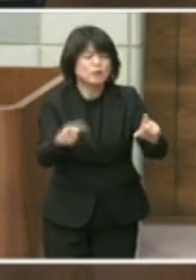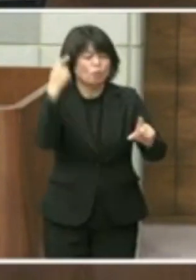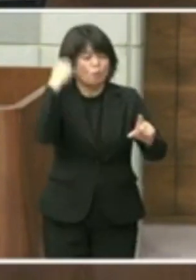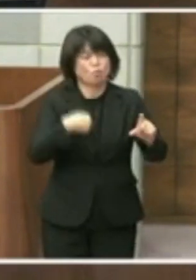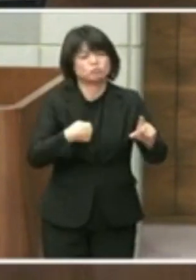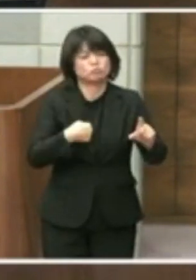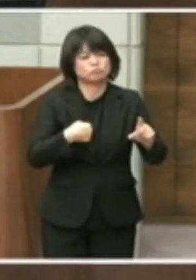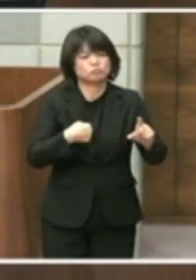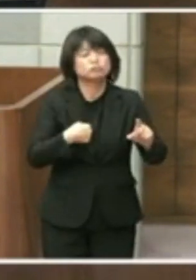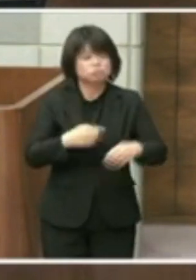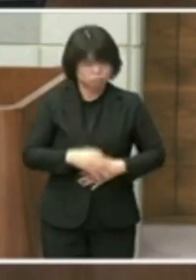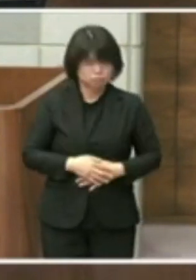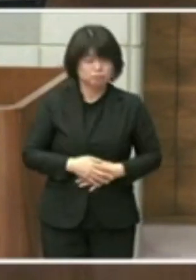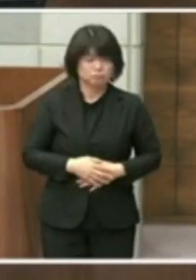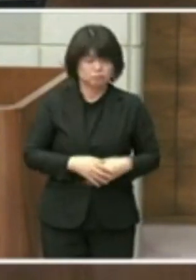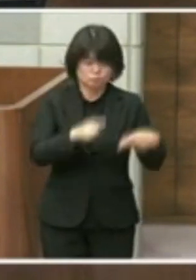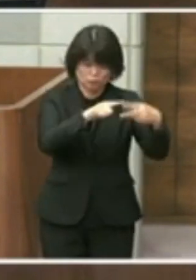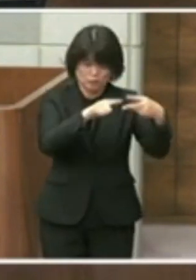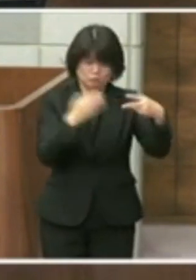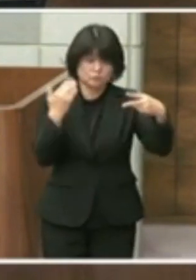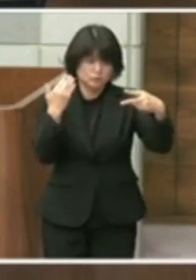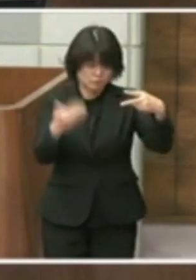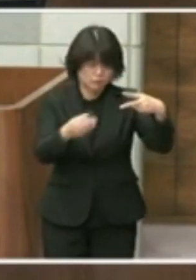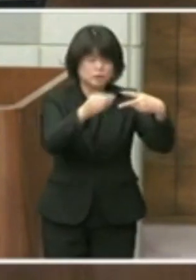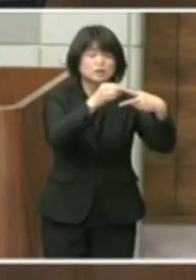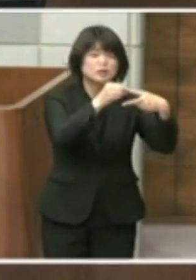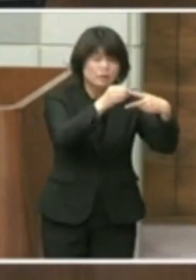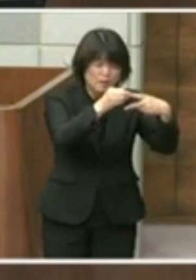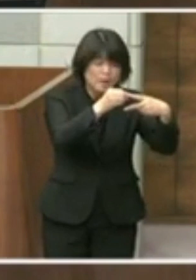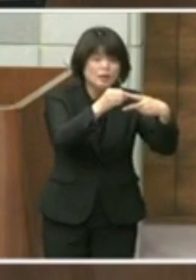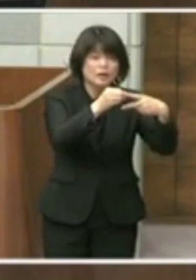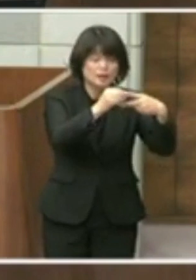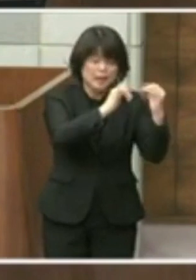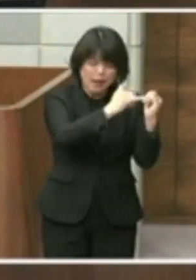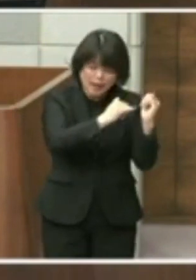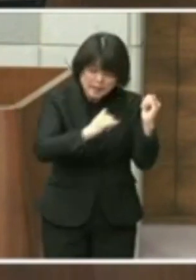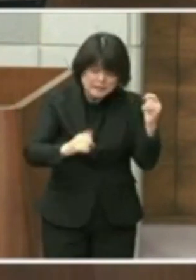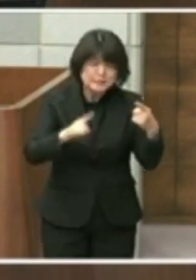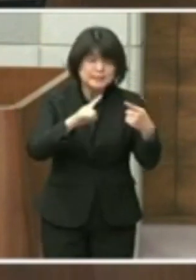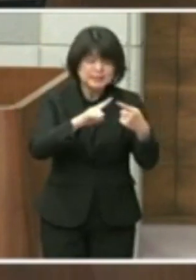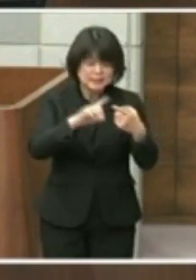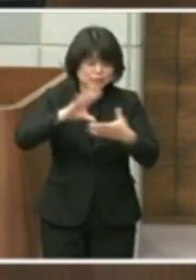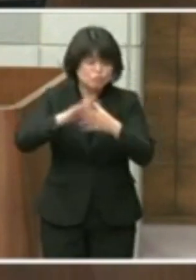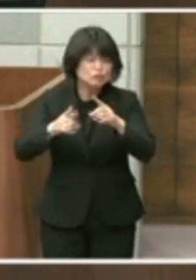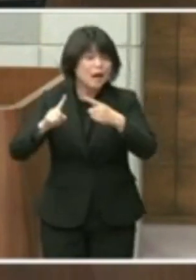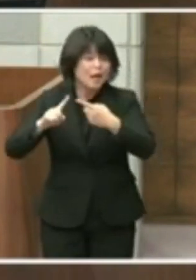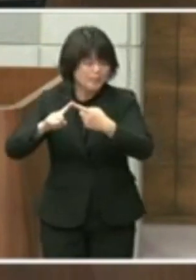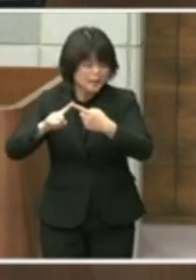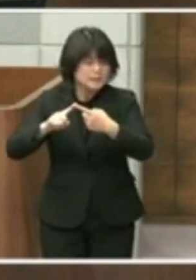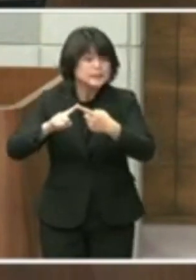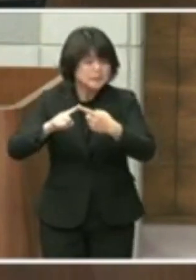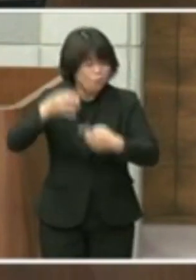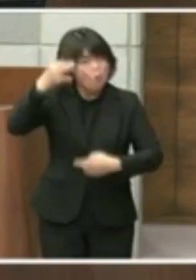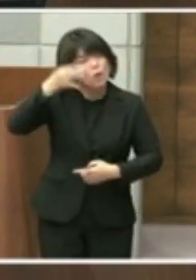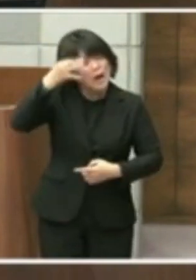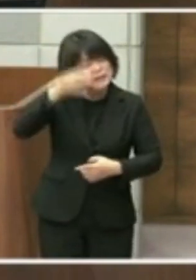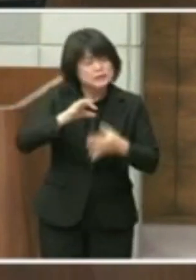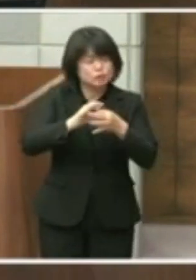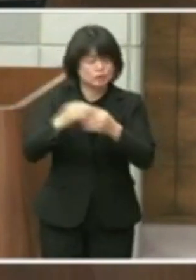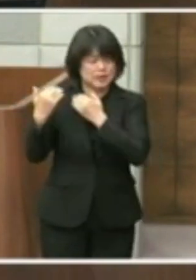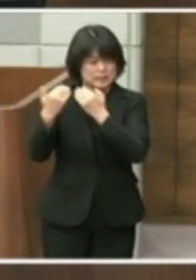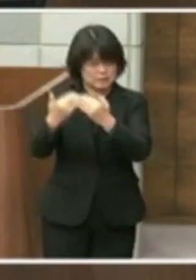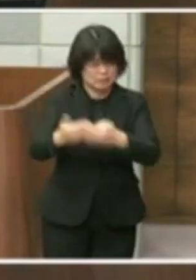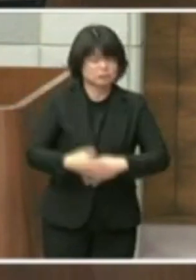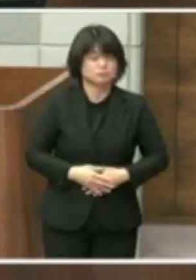から以下2点お聞きいたします。1点目は歴史的文化的価値について認識を問うものです